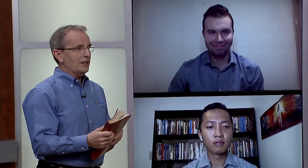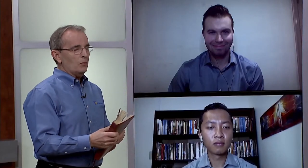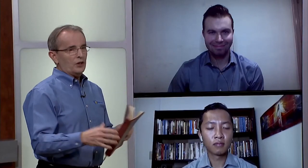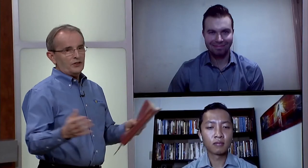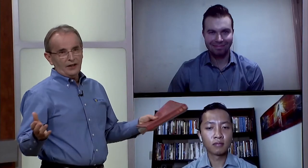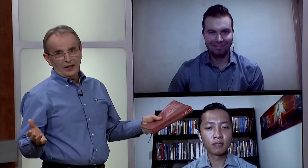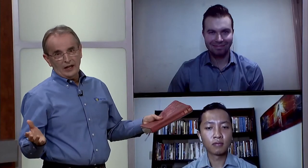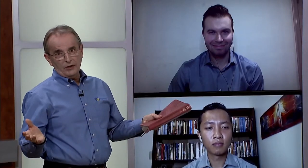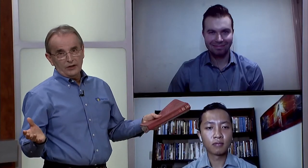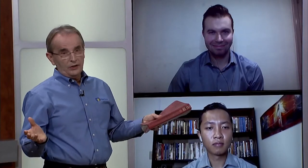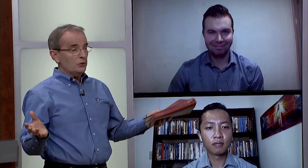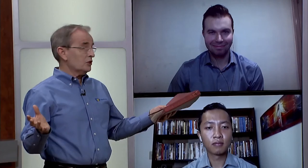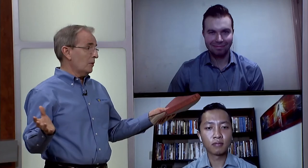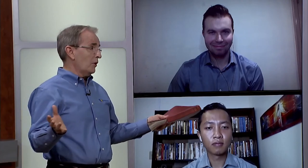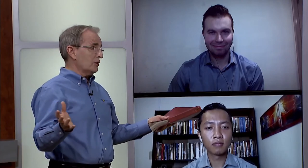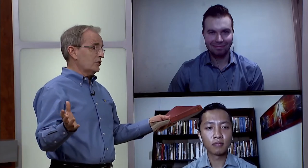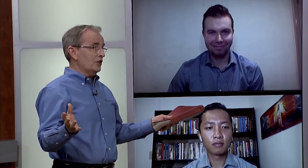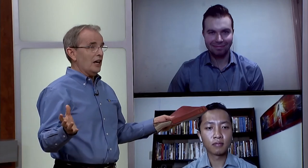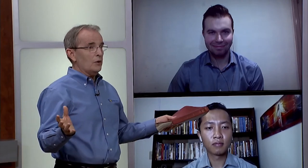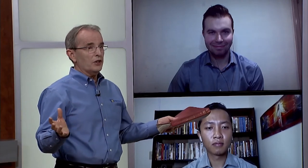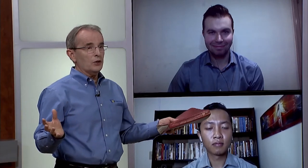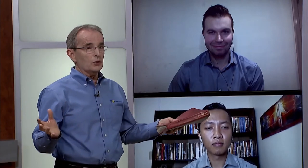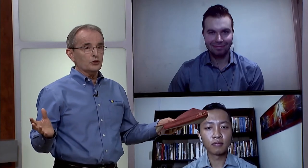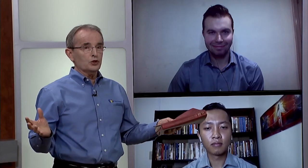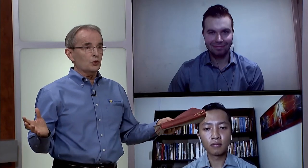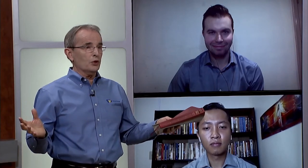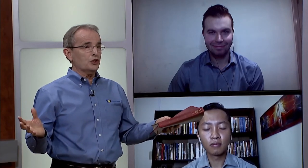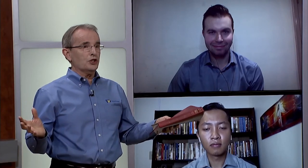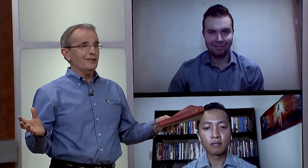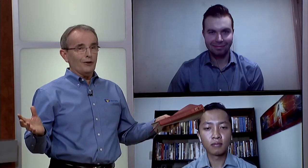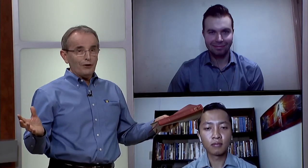Nierzadko w czasie wojny stosowano strategię spalonej ziemi.